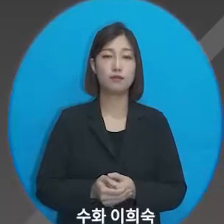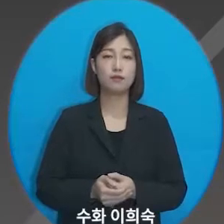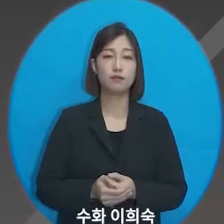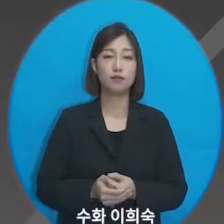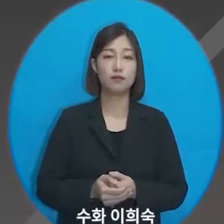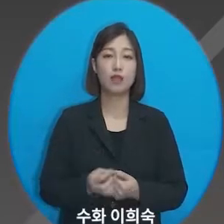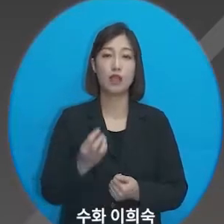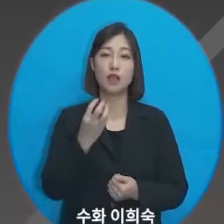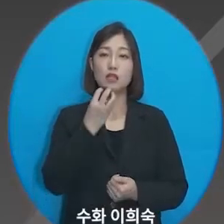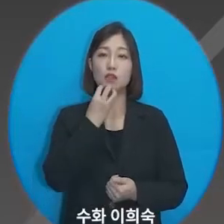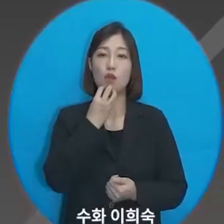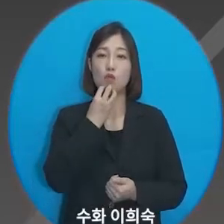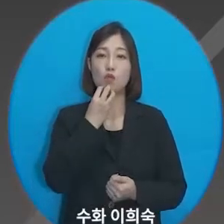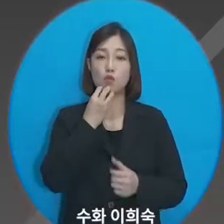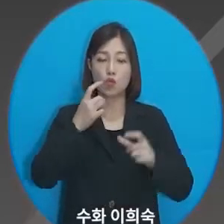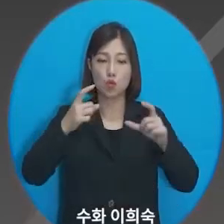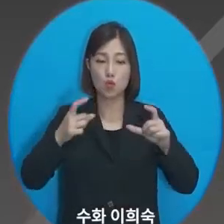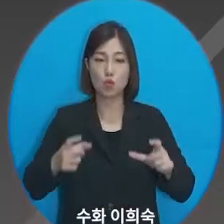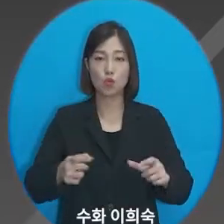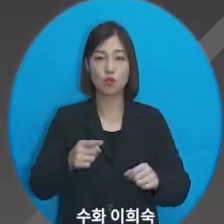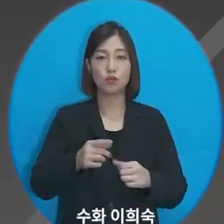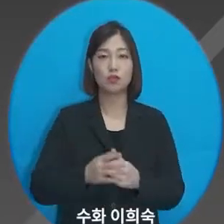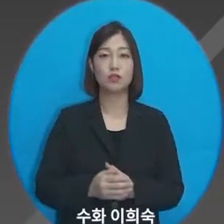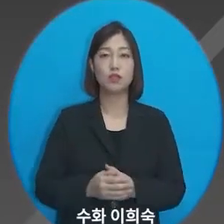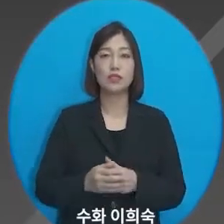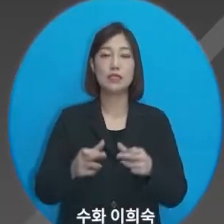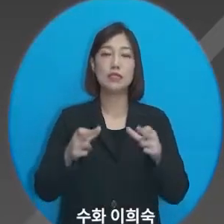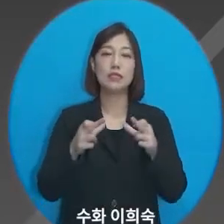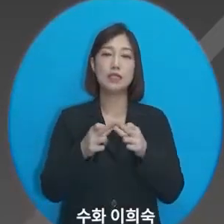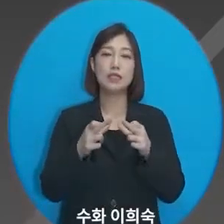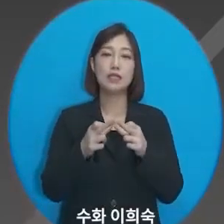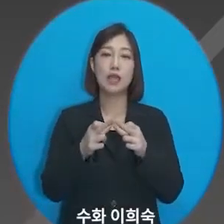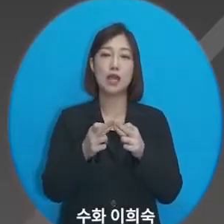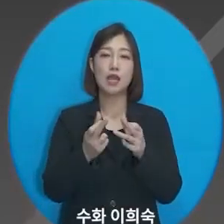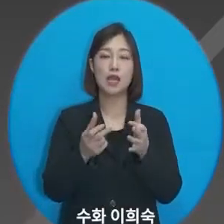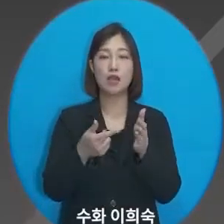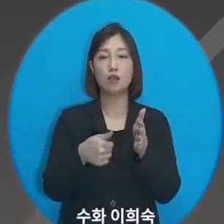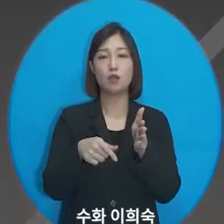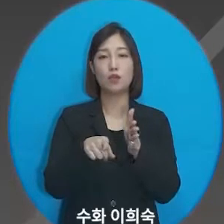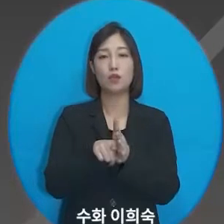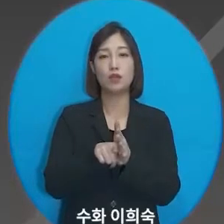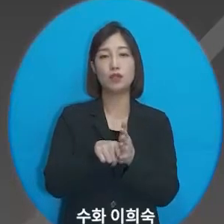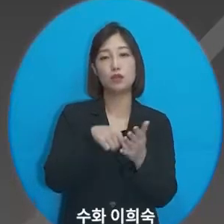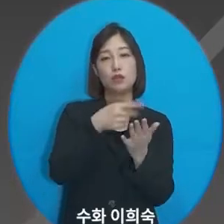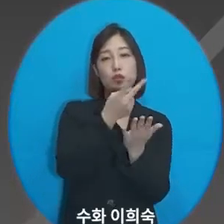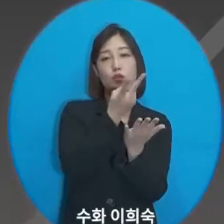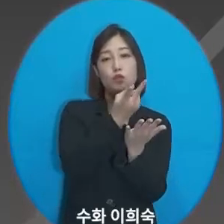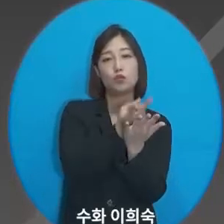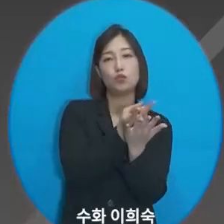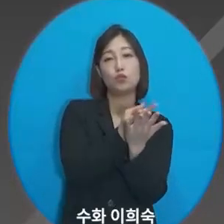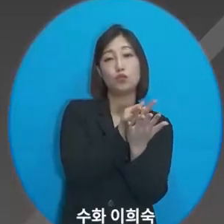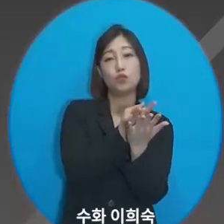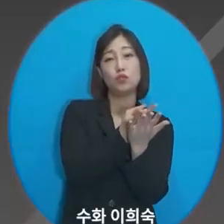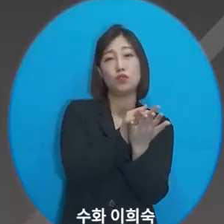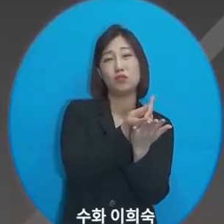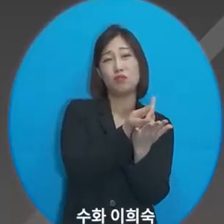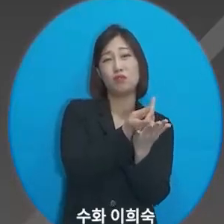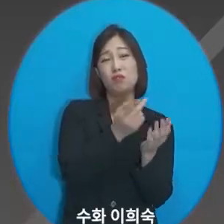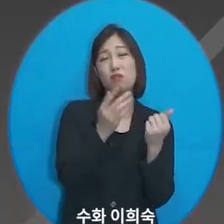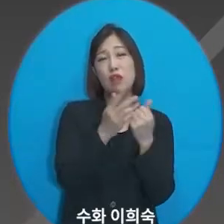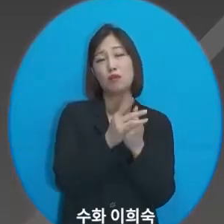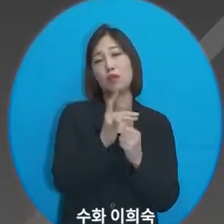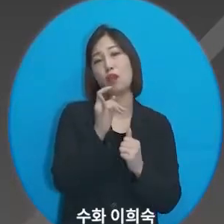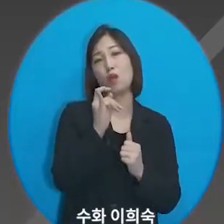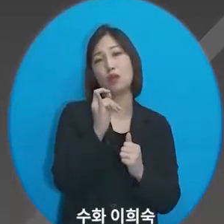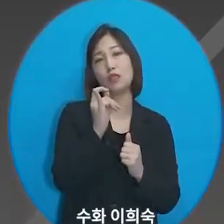지금 서울시가 하고 있는 와상장애인을 위한 장애인 콜택시 서비스를 하고 있거든요. 침대에 누워 있는 분들, 그런 분들을 위한